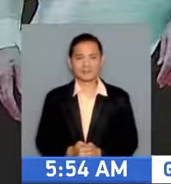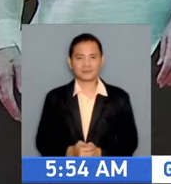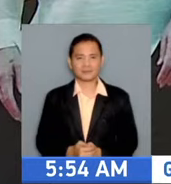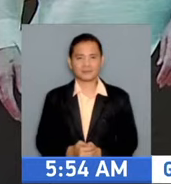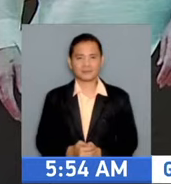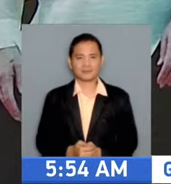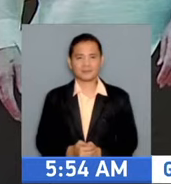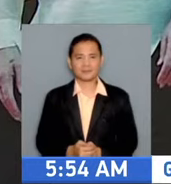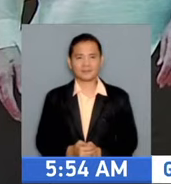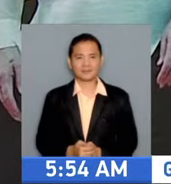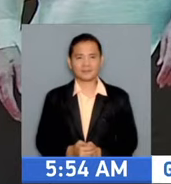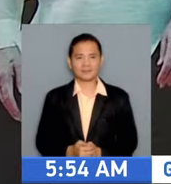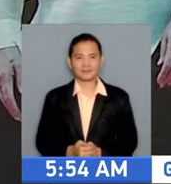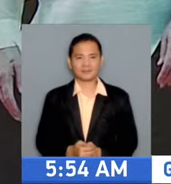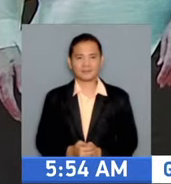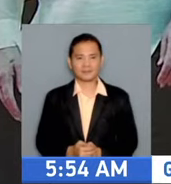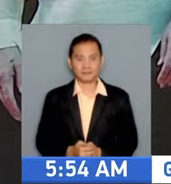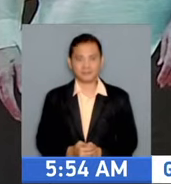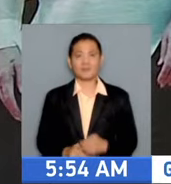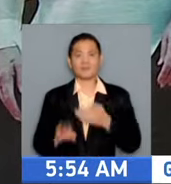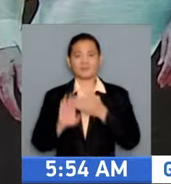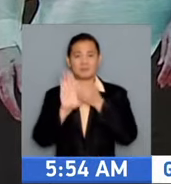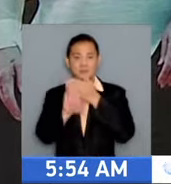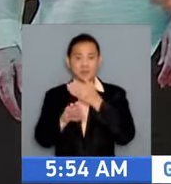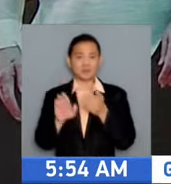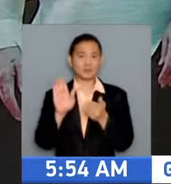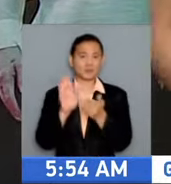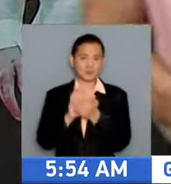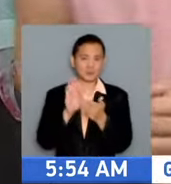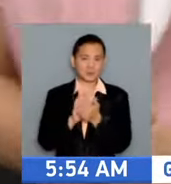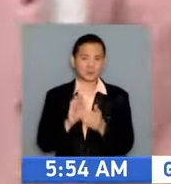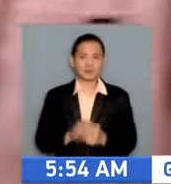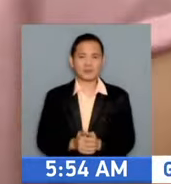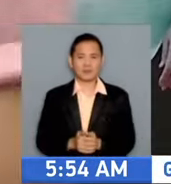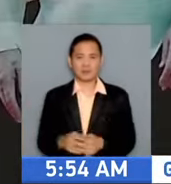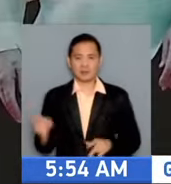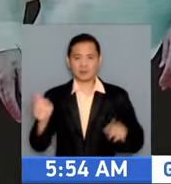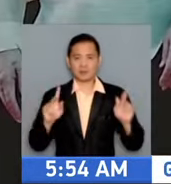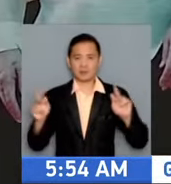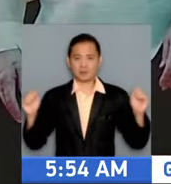Balik eskwela na naman, kaya nagbabalik ang mga batang palaban sa sagutan.